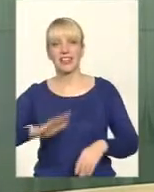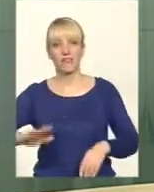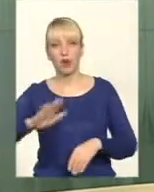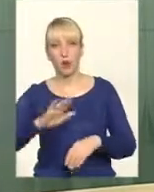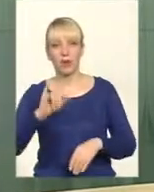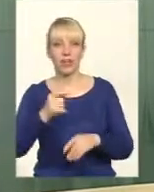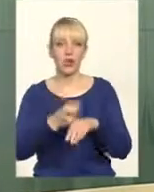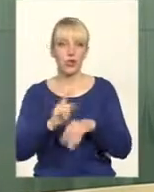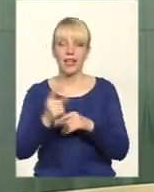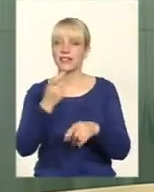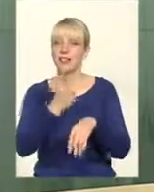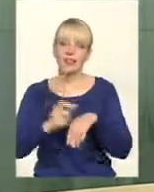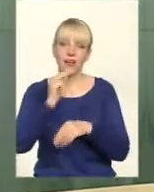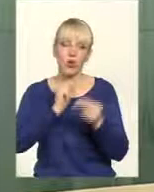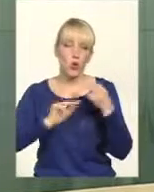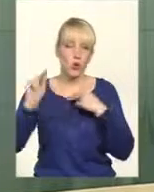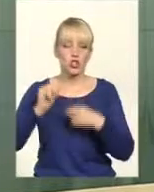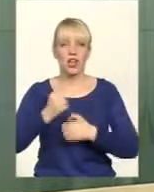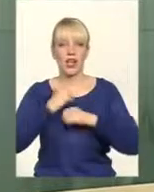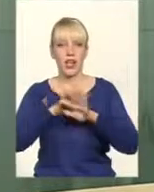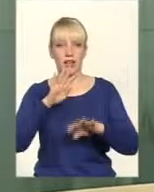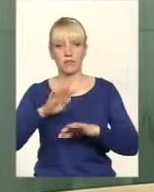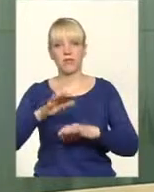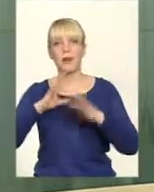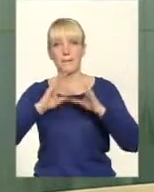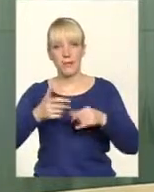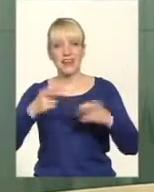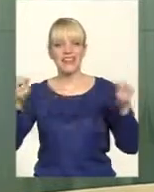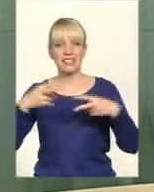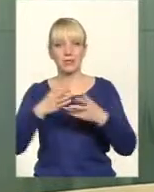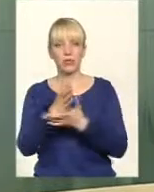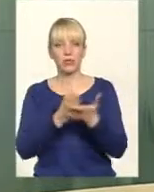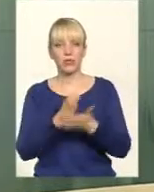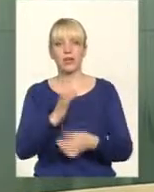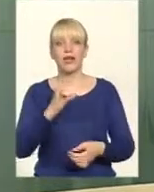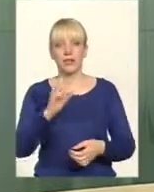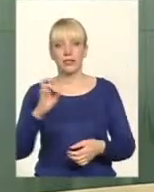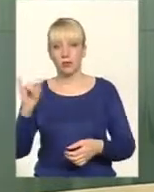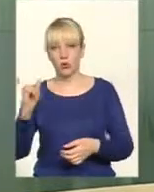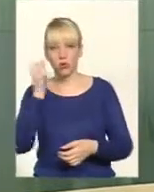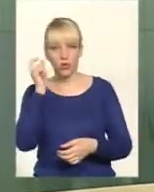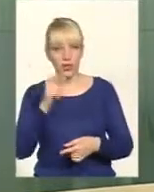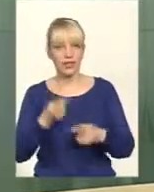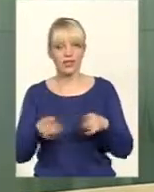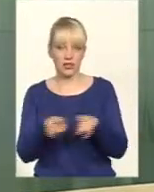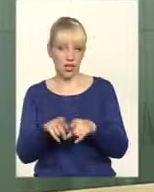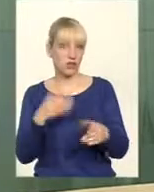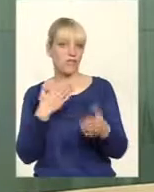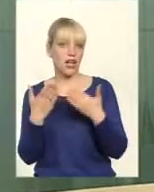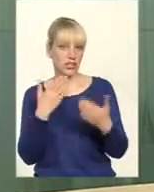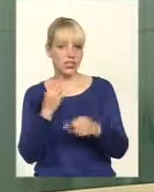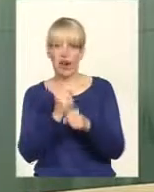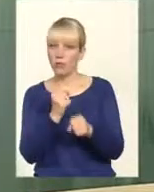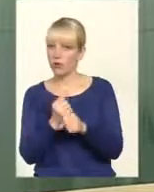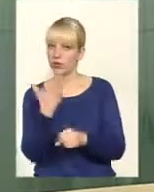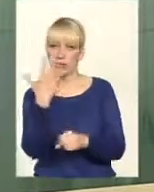навіть в майбутньому одна з лучших армій мира. И спецслужбы в этом отношении, служба безопасности Украины в этом отношении тоже работает на 5 с